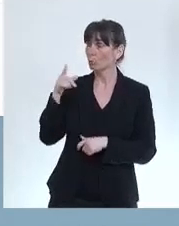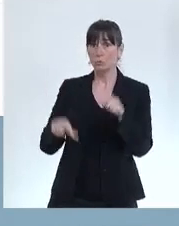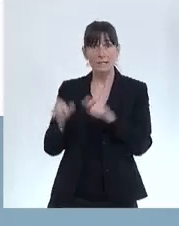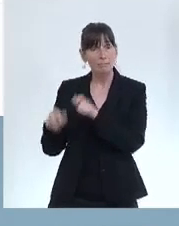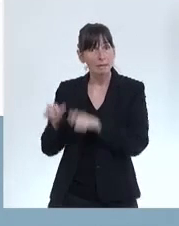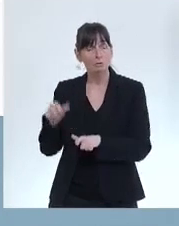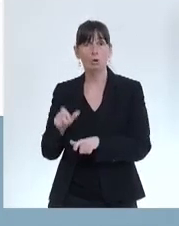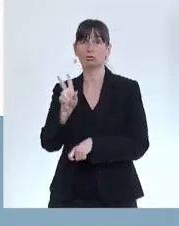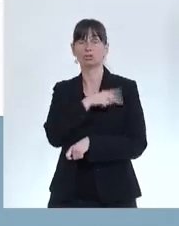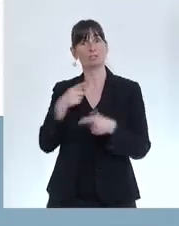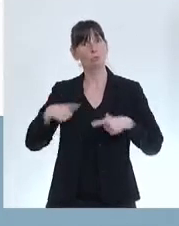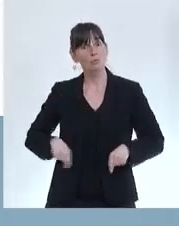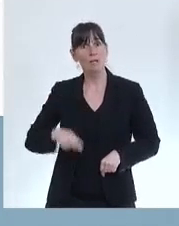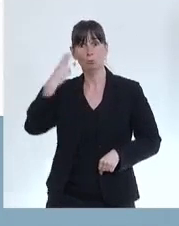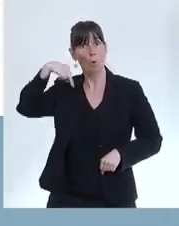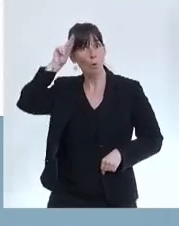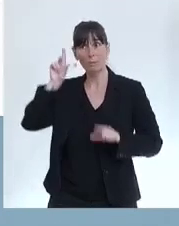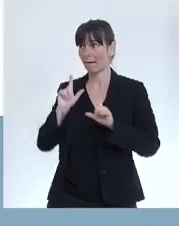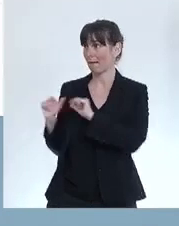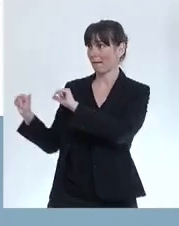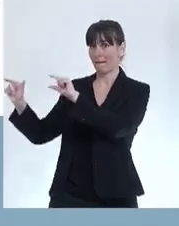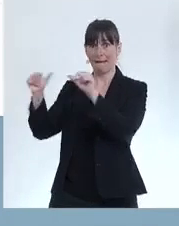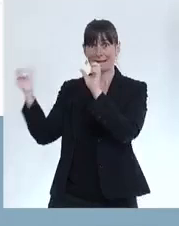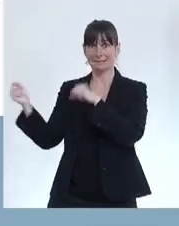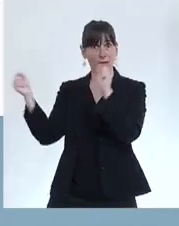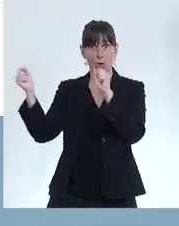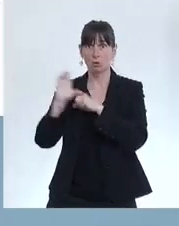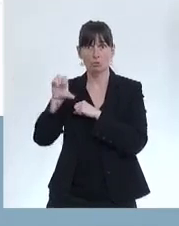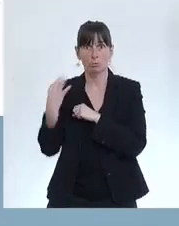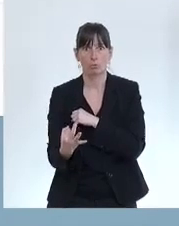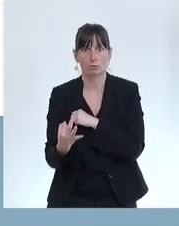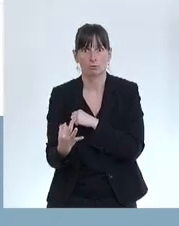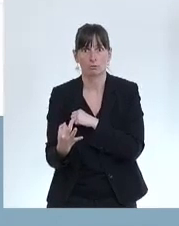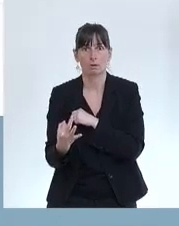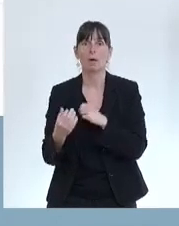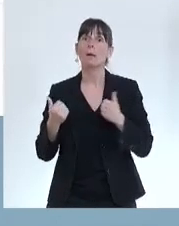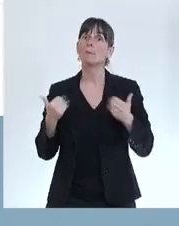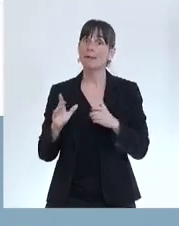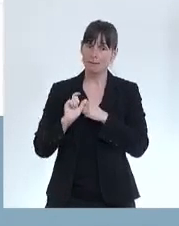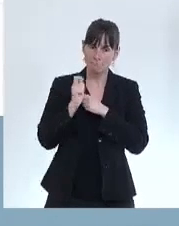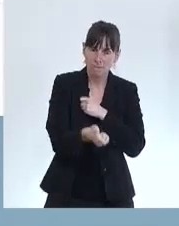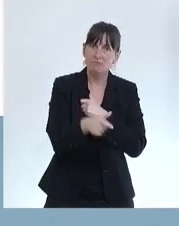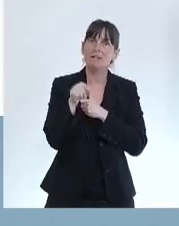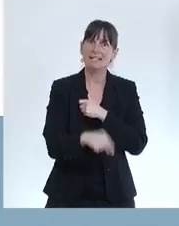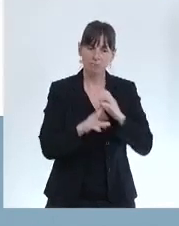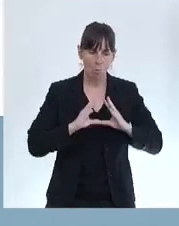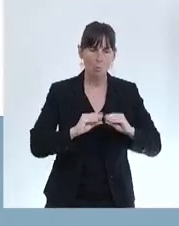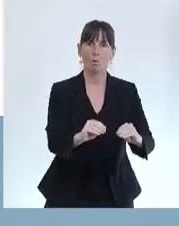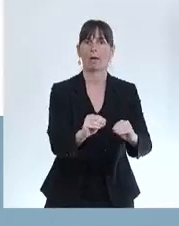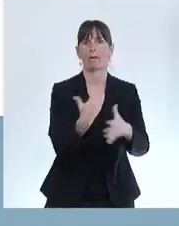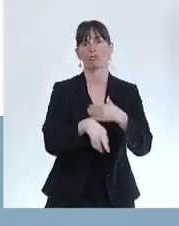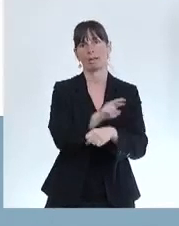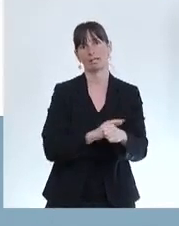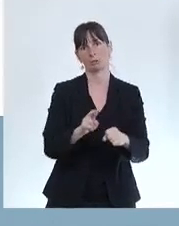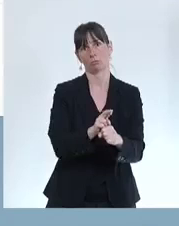des pays européens et ailleurs. Mais elle doit évidemment être mise en œuvre au niveau régional. Tout